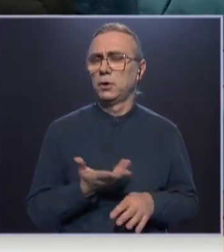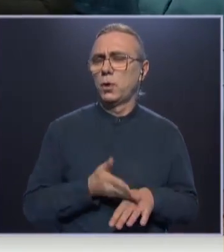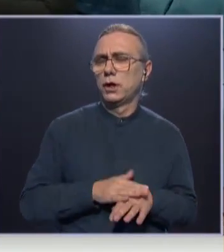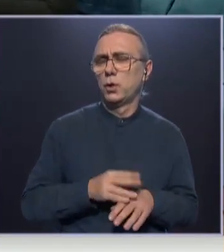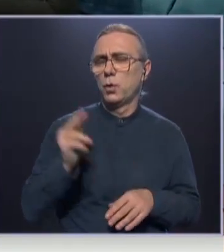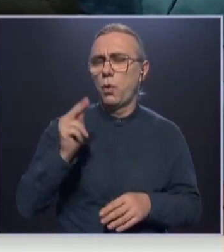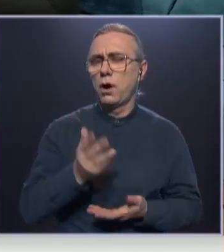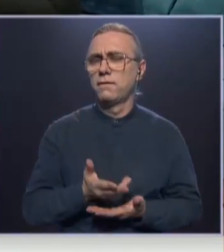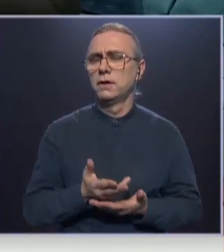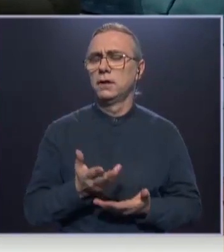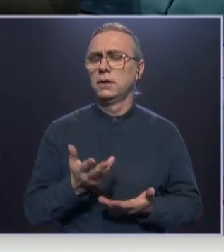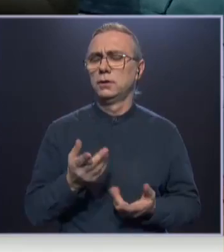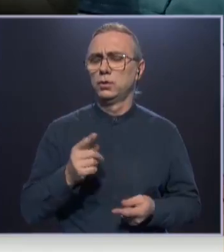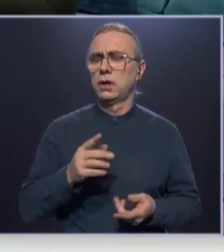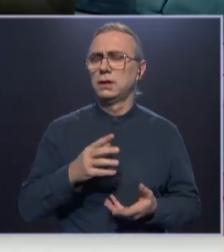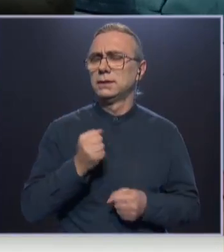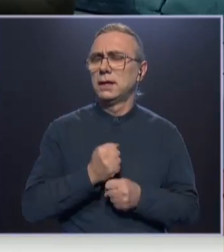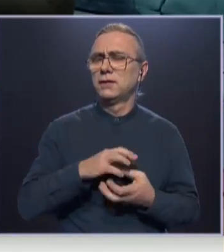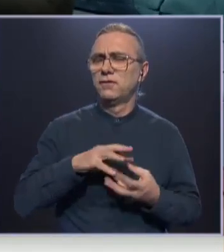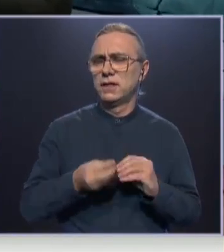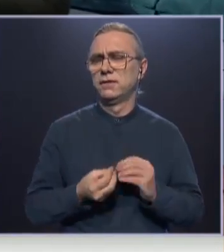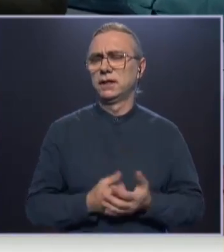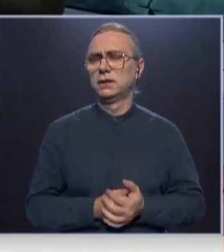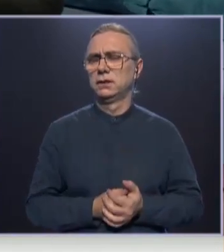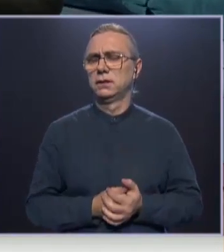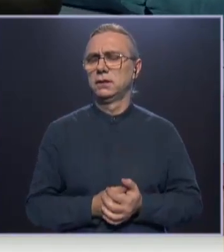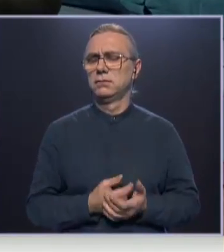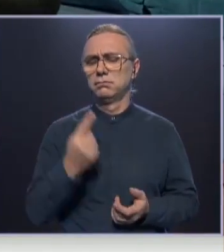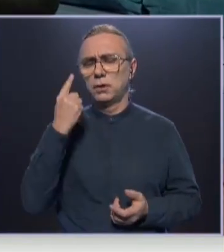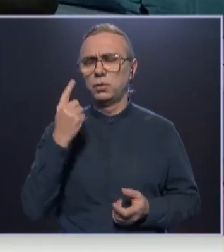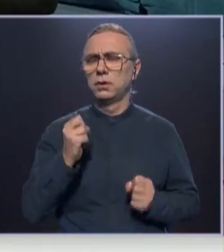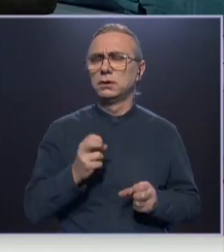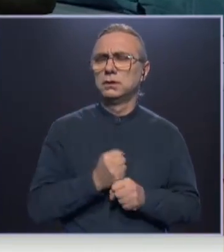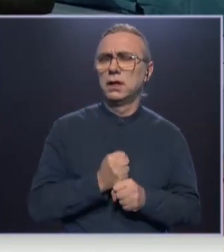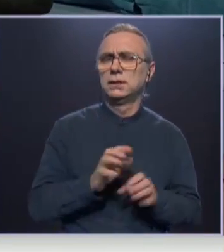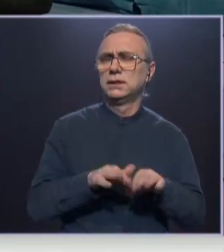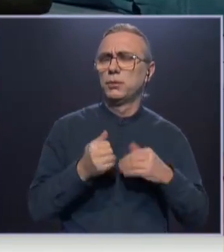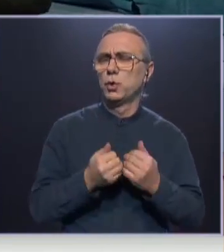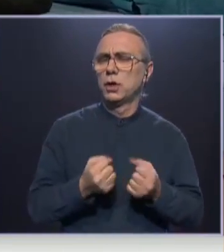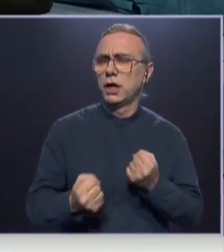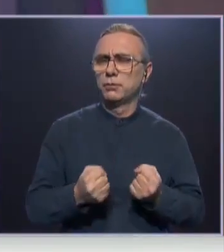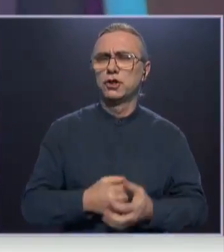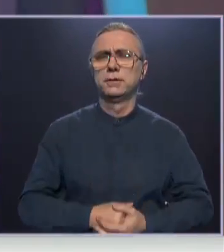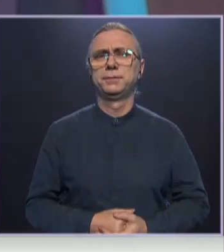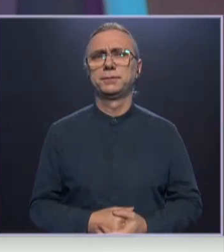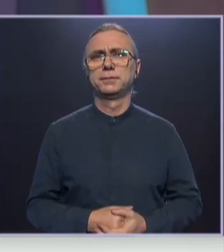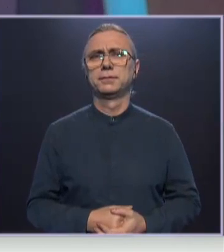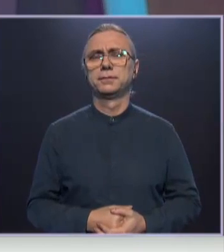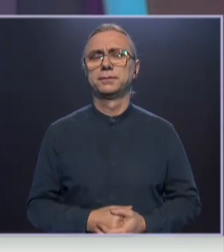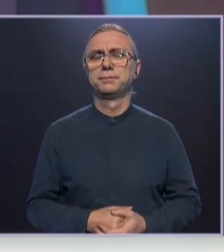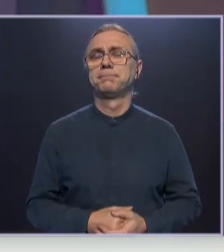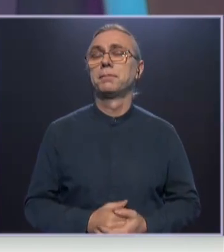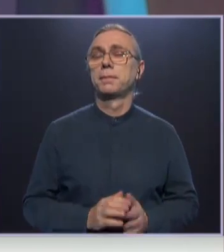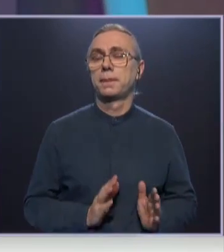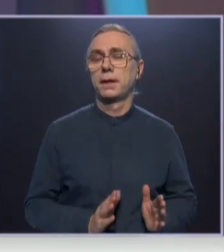помогут и сделают семью крепче. Это такое духовное задание. Так и надо воспринимать. Друзья, очень рада, у нас есть звонок в